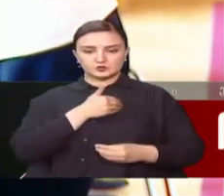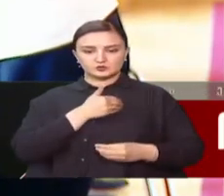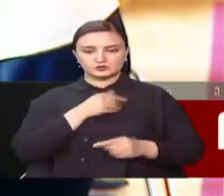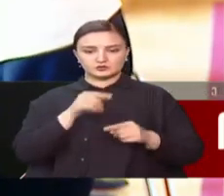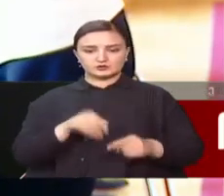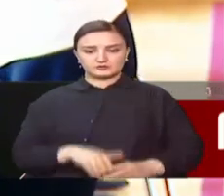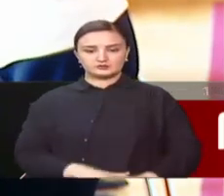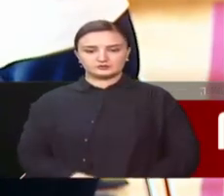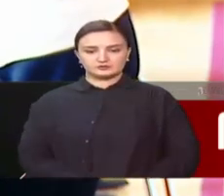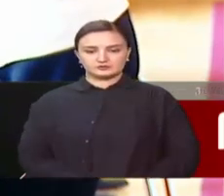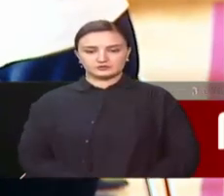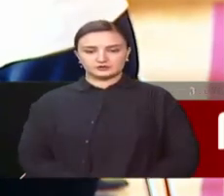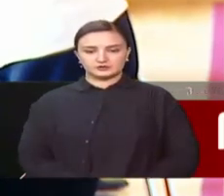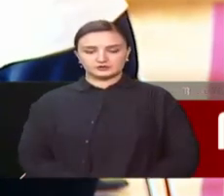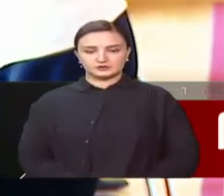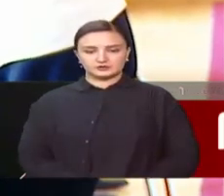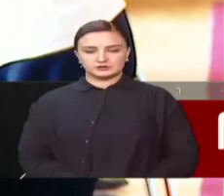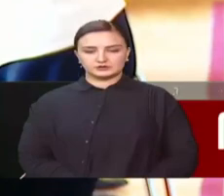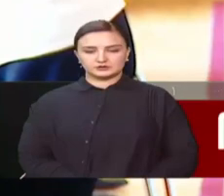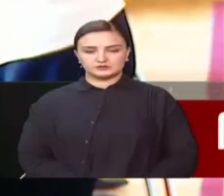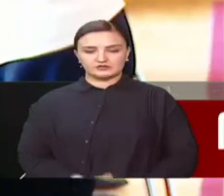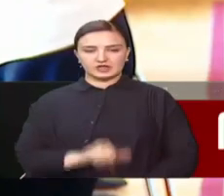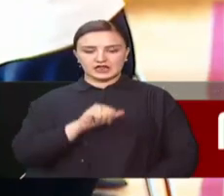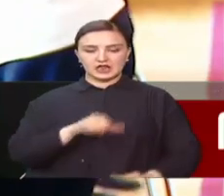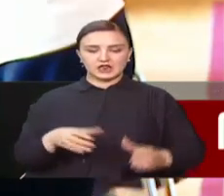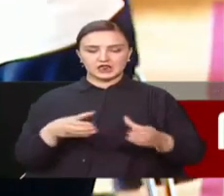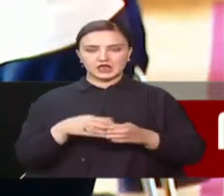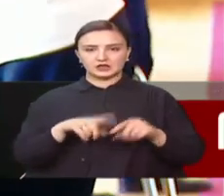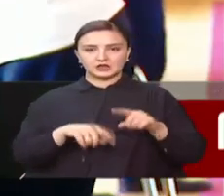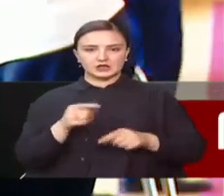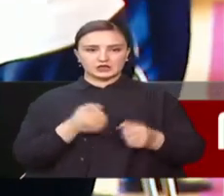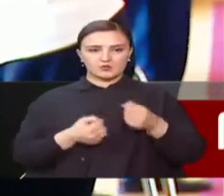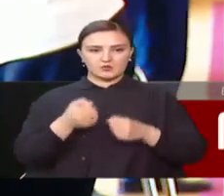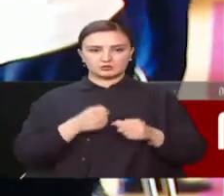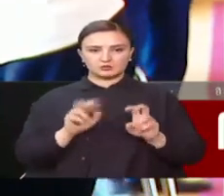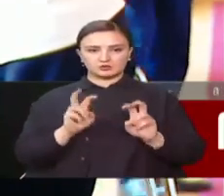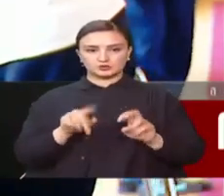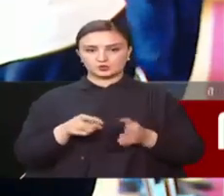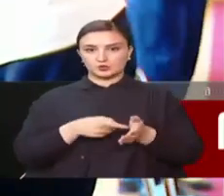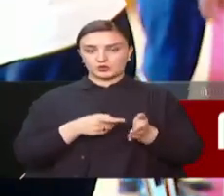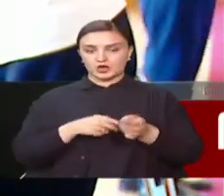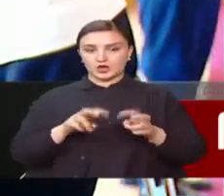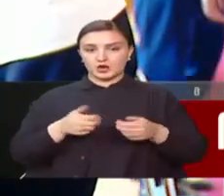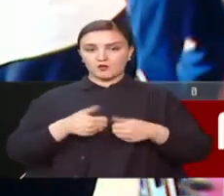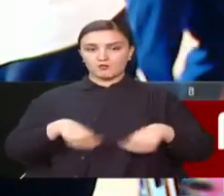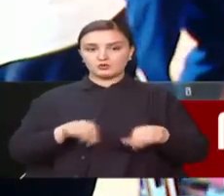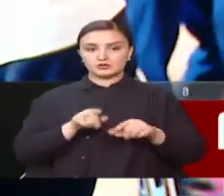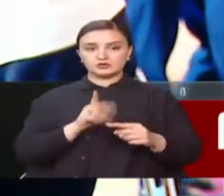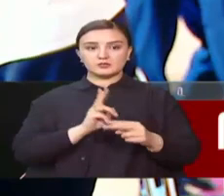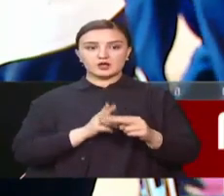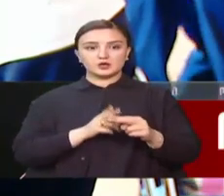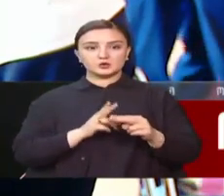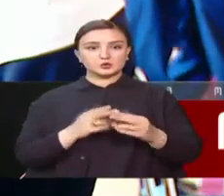Нишнуаловани, Кланис Мимарт, Коррупция Улида, Непотистури, Скемебис, Камудзеба, Ромелиц Ацухепс, Арам Холод,